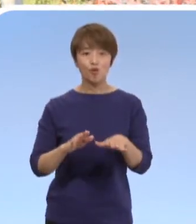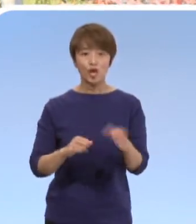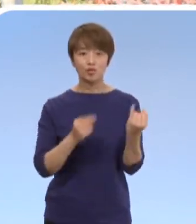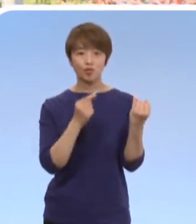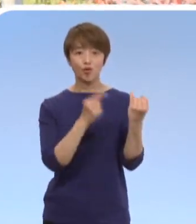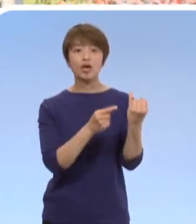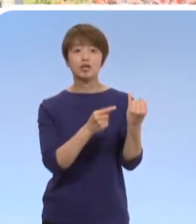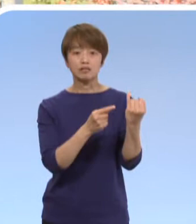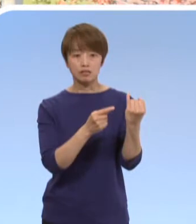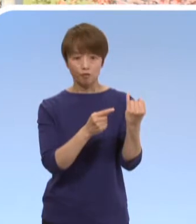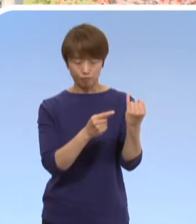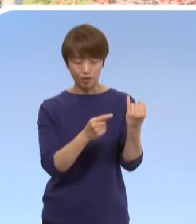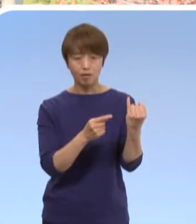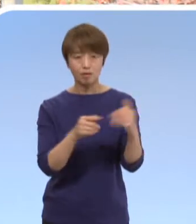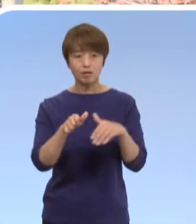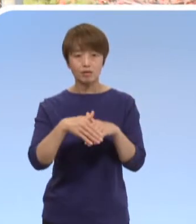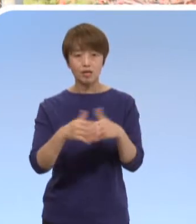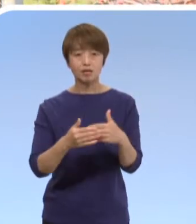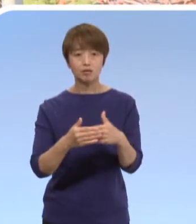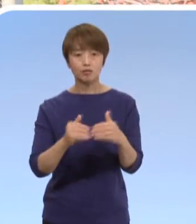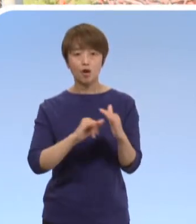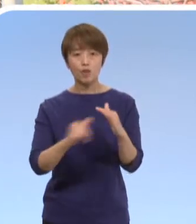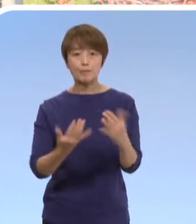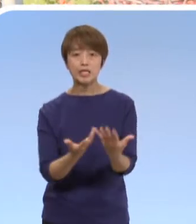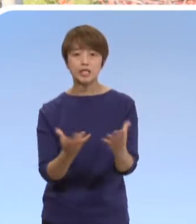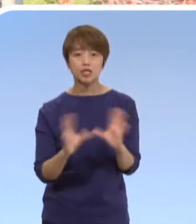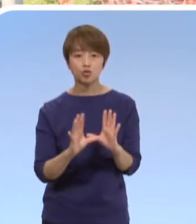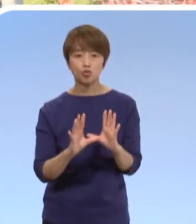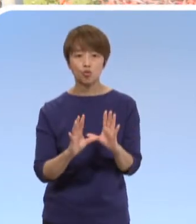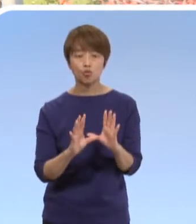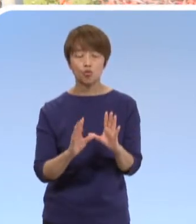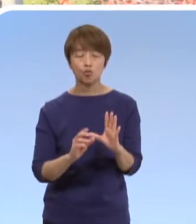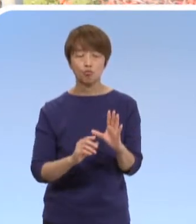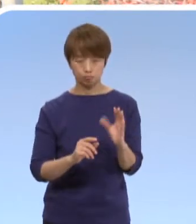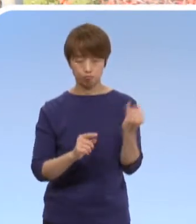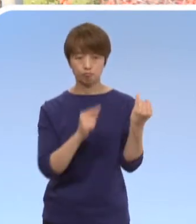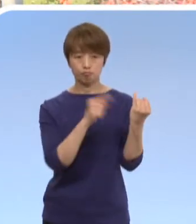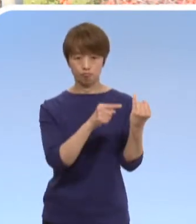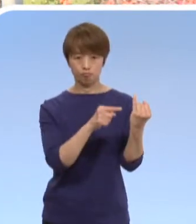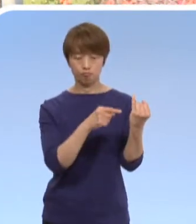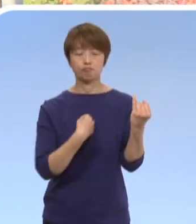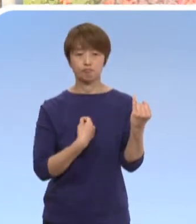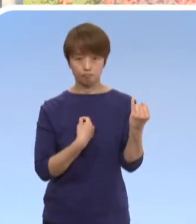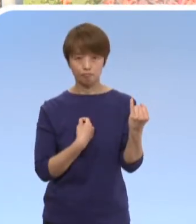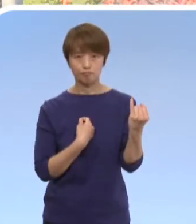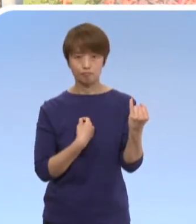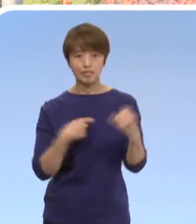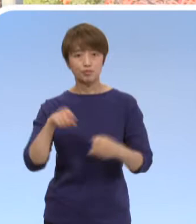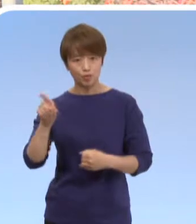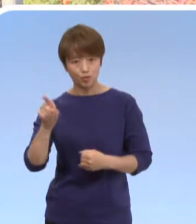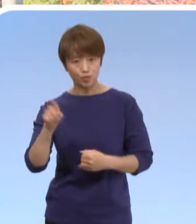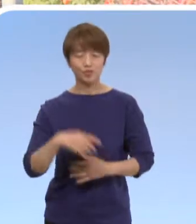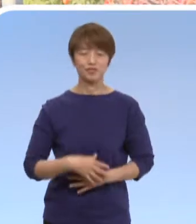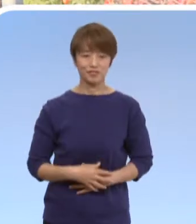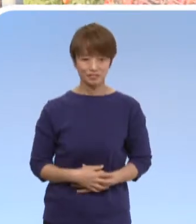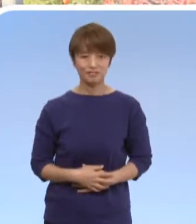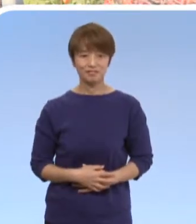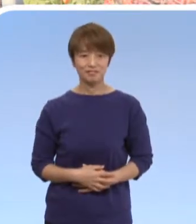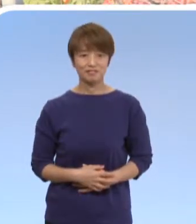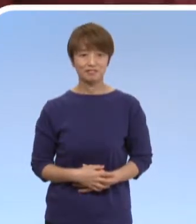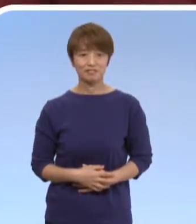今回の輝きさんは宝塚ファミリー劇場という団体の方なんだそうですが早速行ってみ